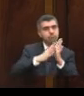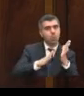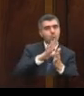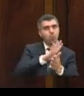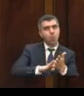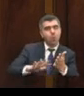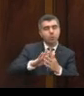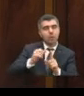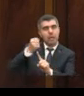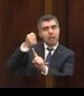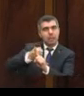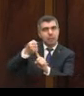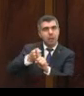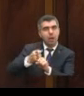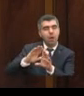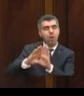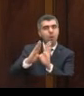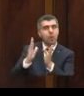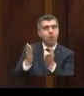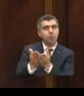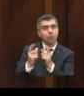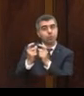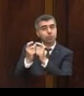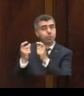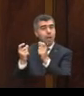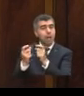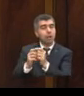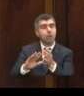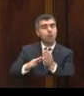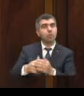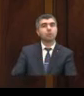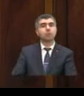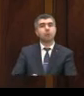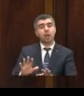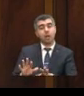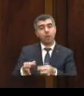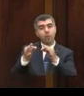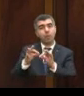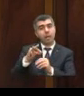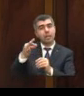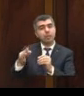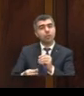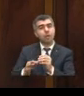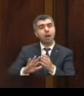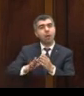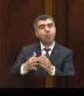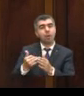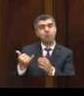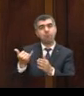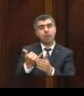في قطاعي المؤسسات والمقاولات العمومية وتقديم نتائجها ومردوديتها